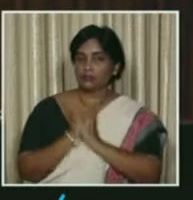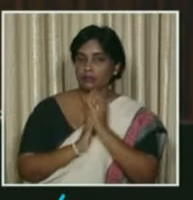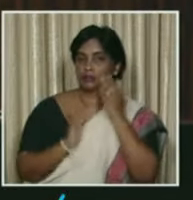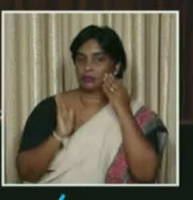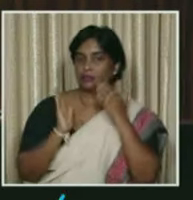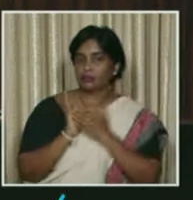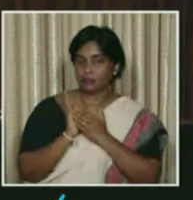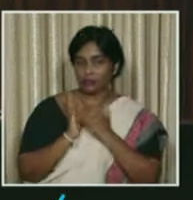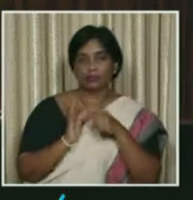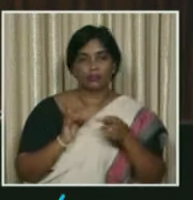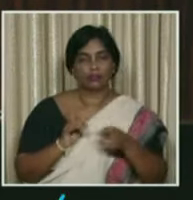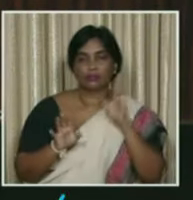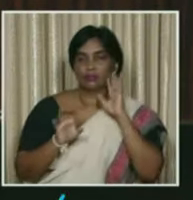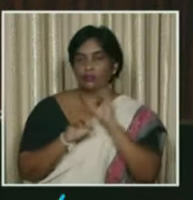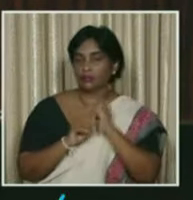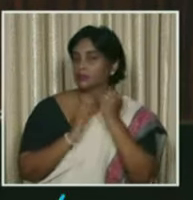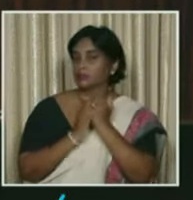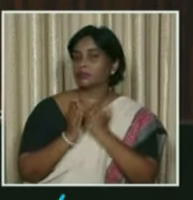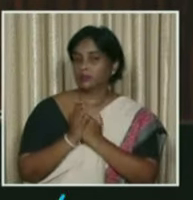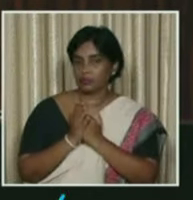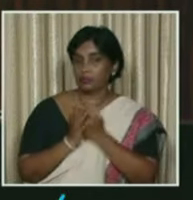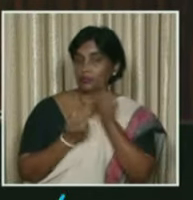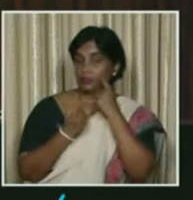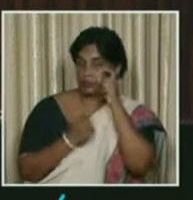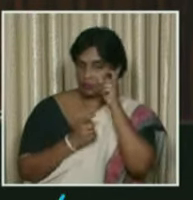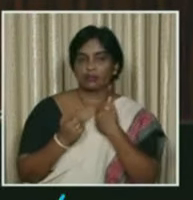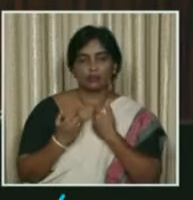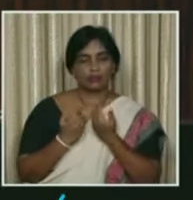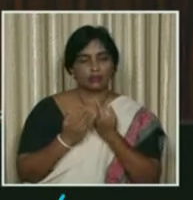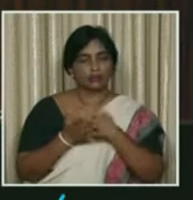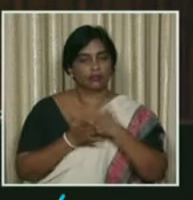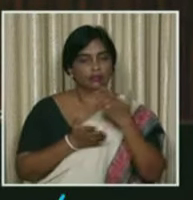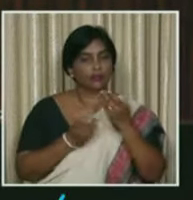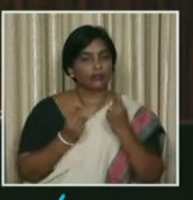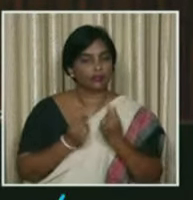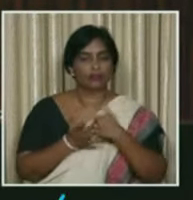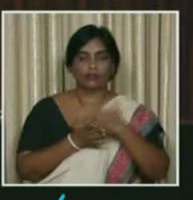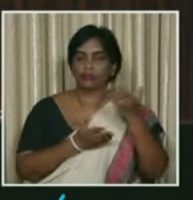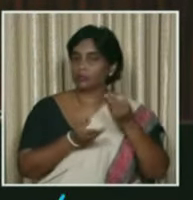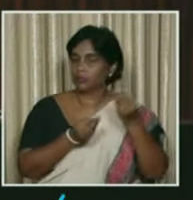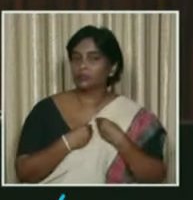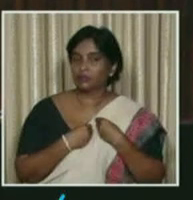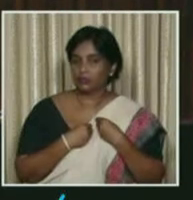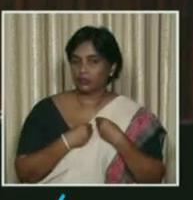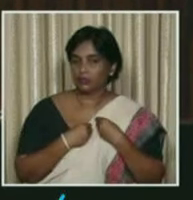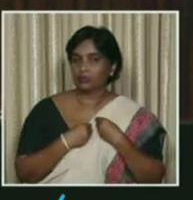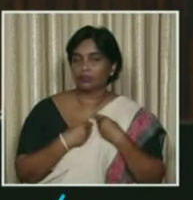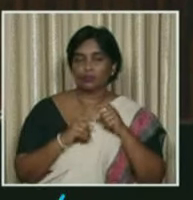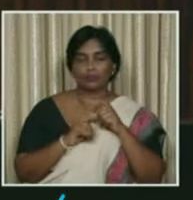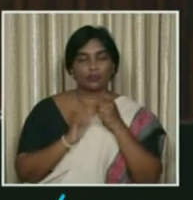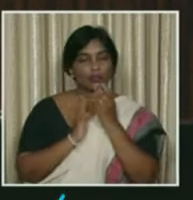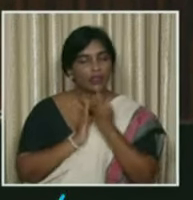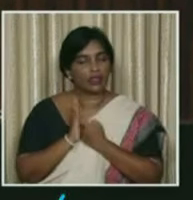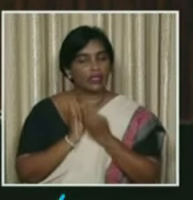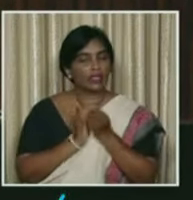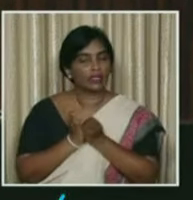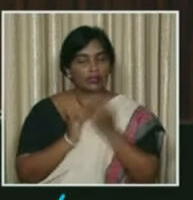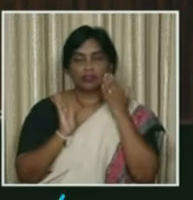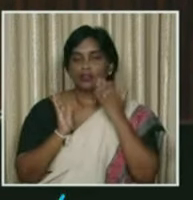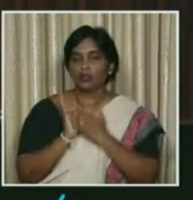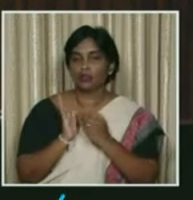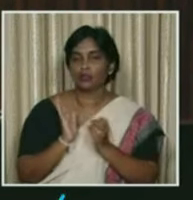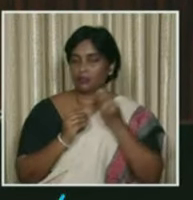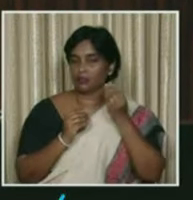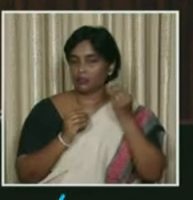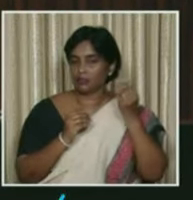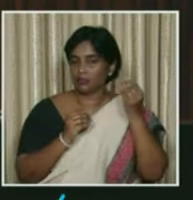කඩේම් පිළිබඳ අද දින මතු කරන ලද කරුණු පිළිබඳ සයබලා විමර්ශනය කර මා වෙත කඩින මේ වාර්තා කිරීම පිණිසම කාරණේ ආචාර ධර්ම සහ වරප්‍රසාද පිළිබඳ කාර්ය සභාවට